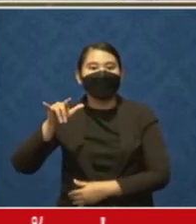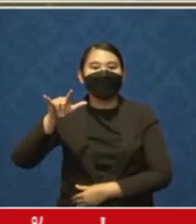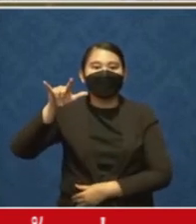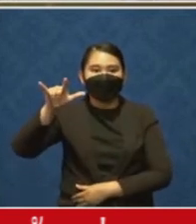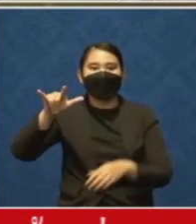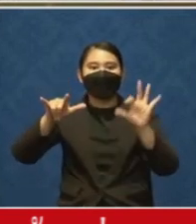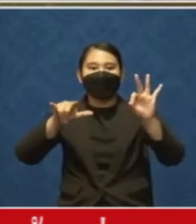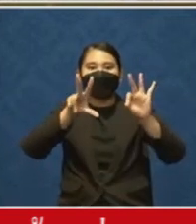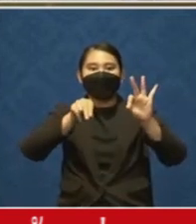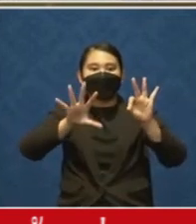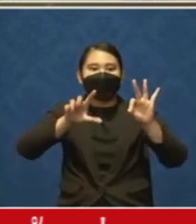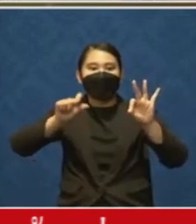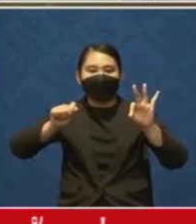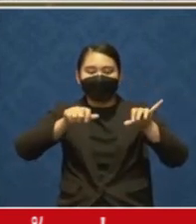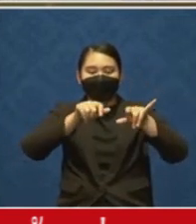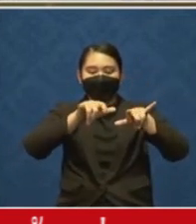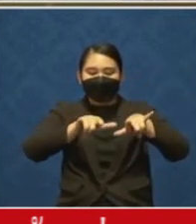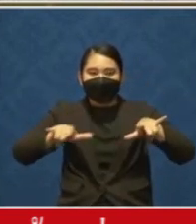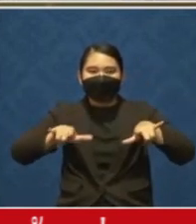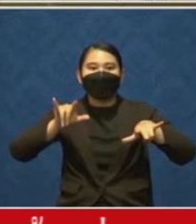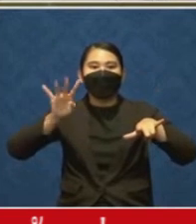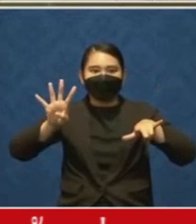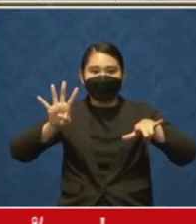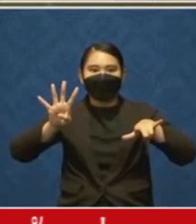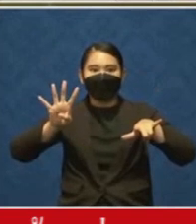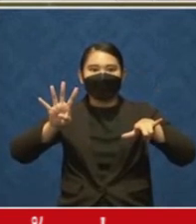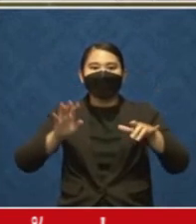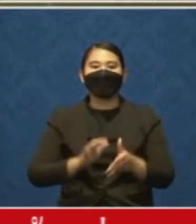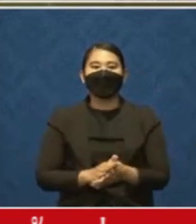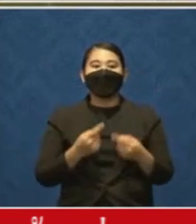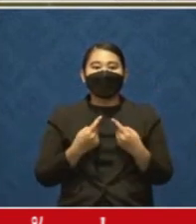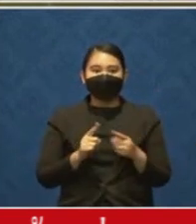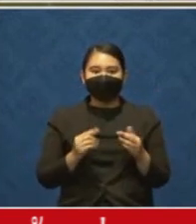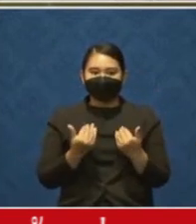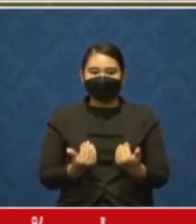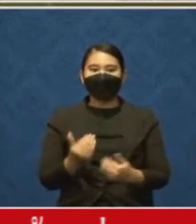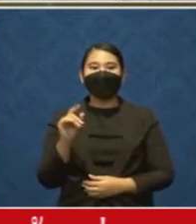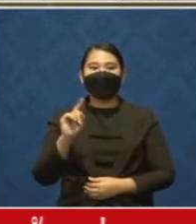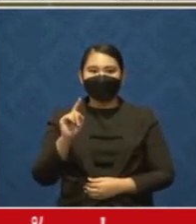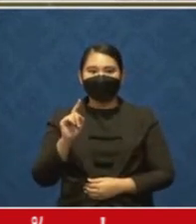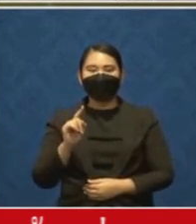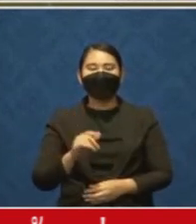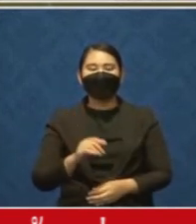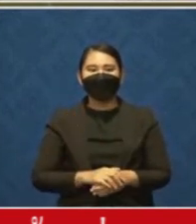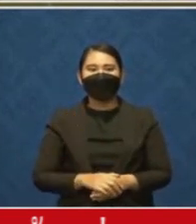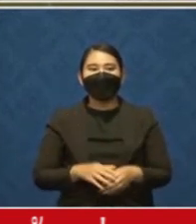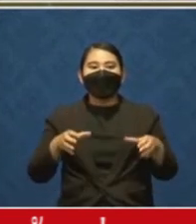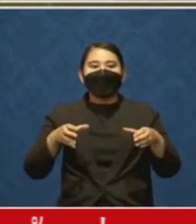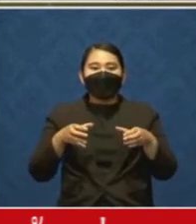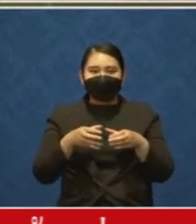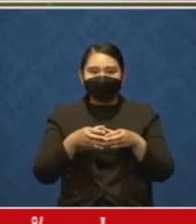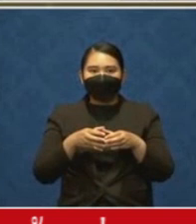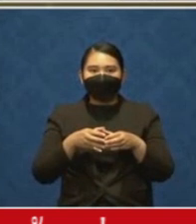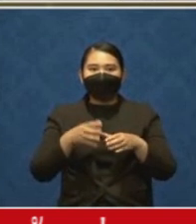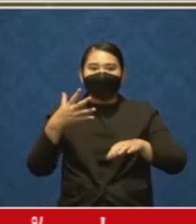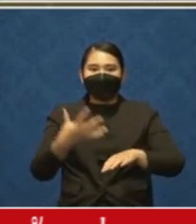ไล่ F-35A นะครับจำนวน4ลำแต่ขณะเดียวกันนะครับเขาบอกว่าอำนาจในการตัดสิน